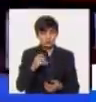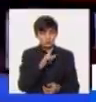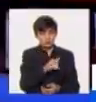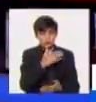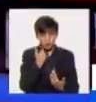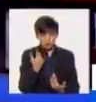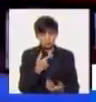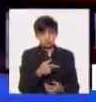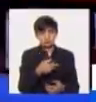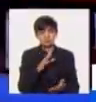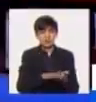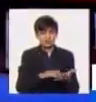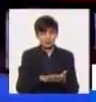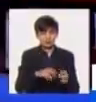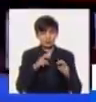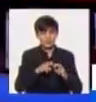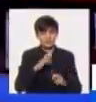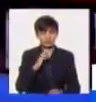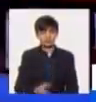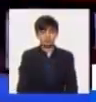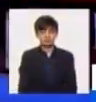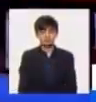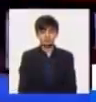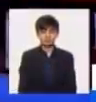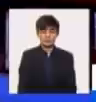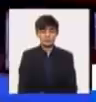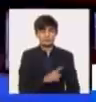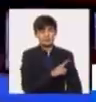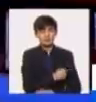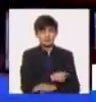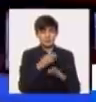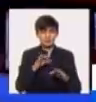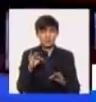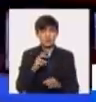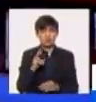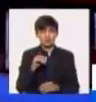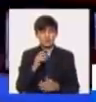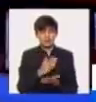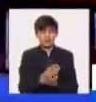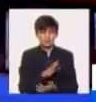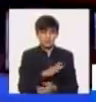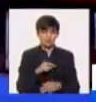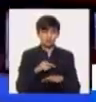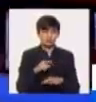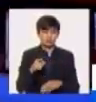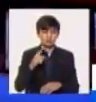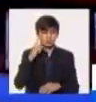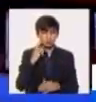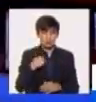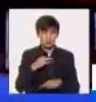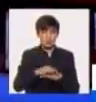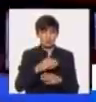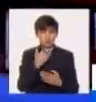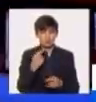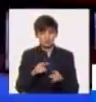болса, онда әрі қарай бақылауға алынады. Клиникалық белгісі білінетіндерге де, білінбей келгендерге де барлығына ортақ ем тағайындалады,